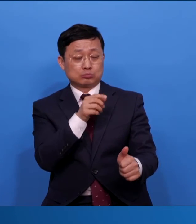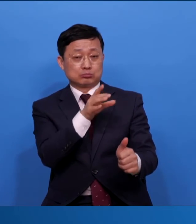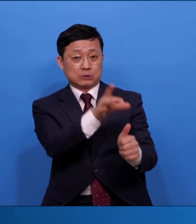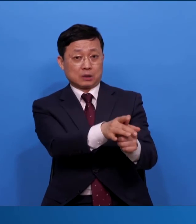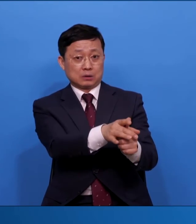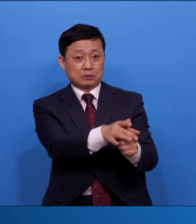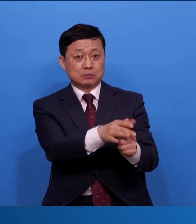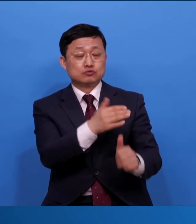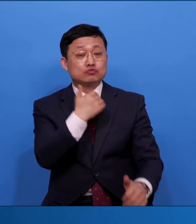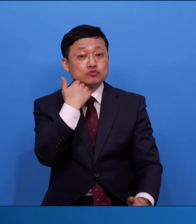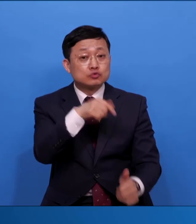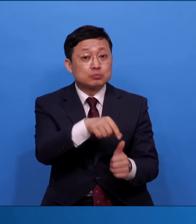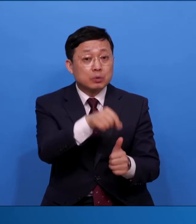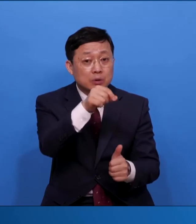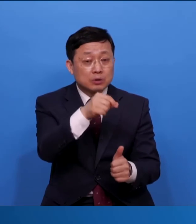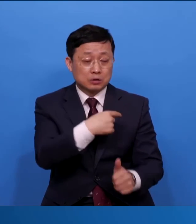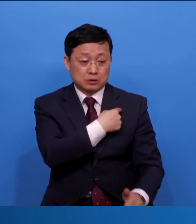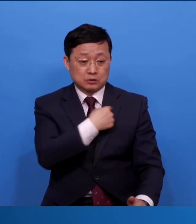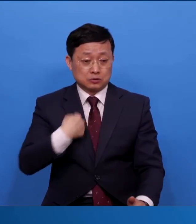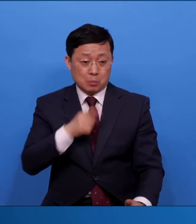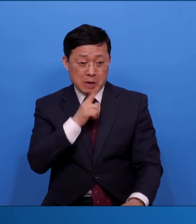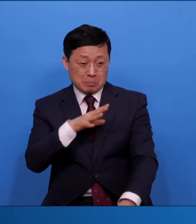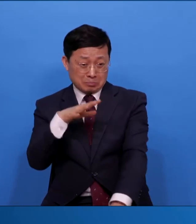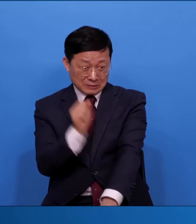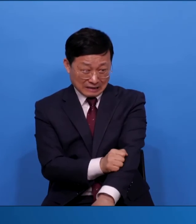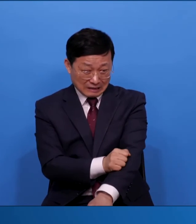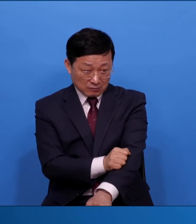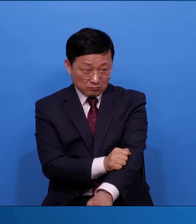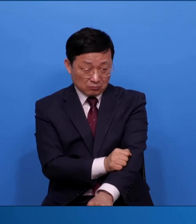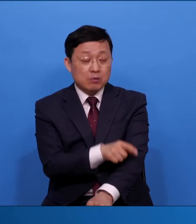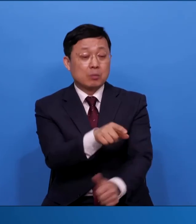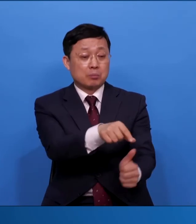사람 시킵니까? 是谁让他翻译？ 중국말을 제일 잘하는 사람이 시켜요.